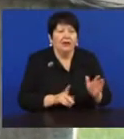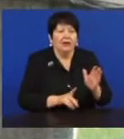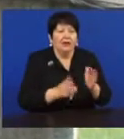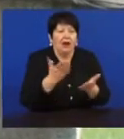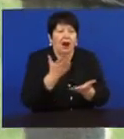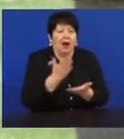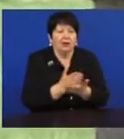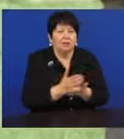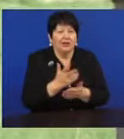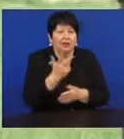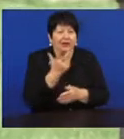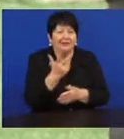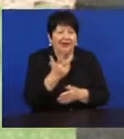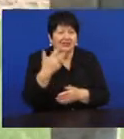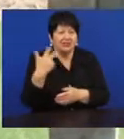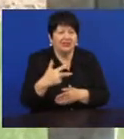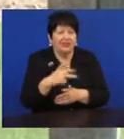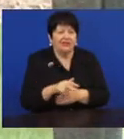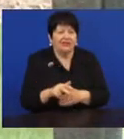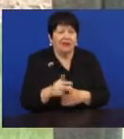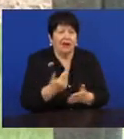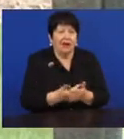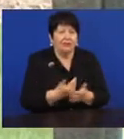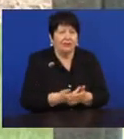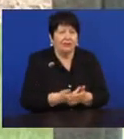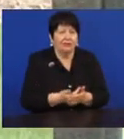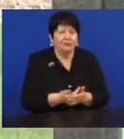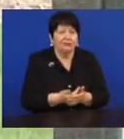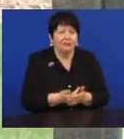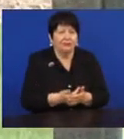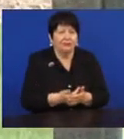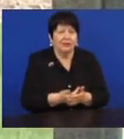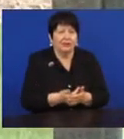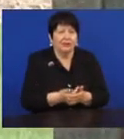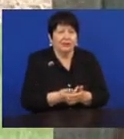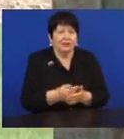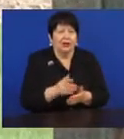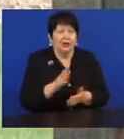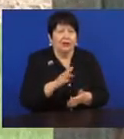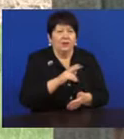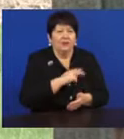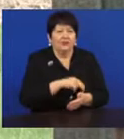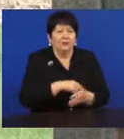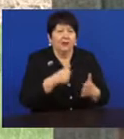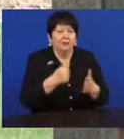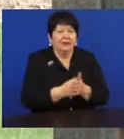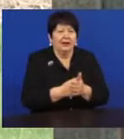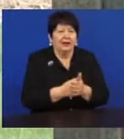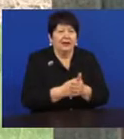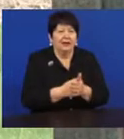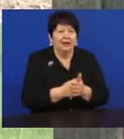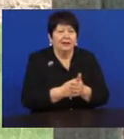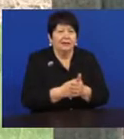Acum e ora 3:30 aproape. 7:50. Până la cât? 7:50. Până